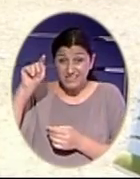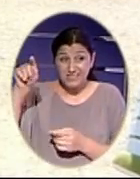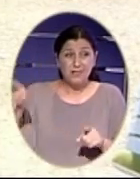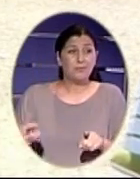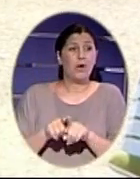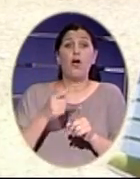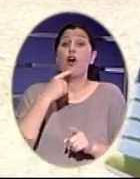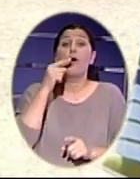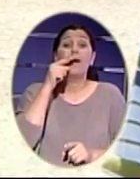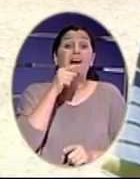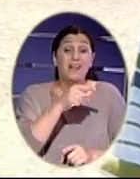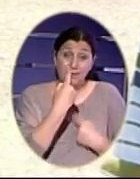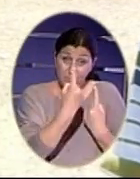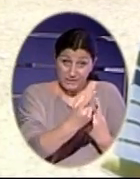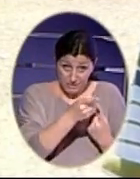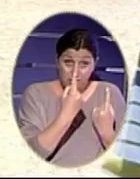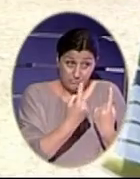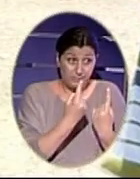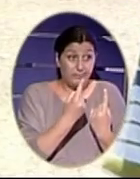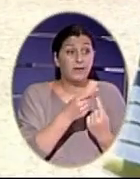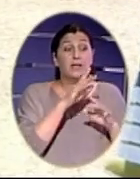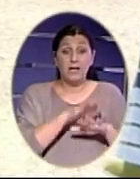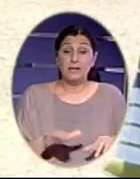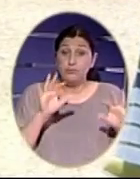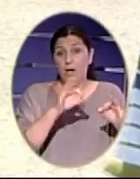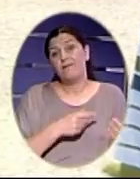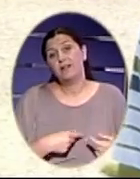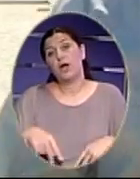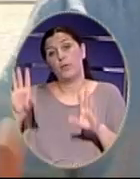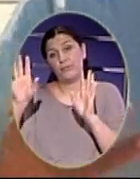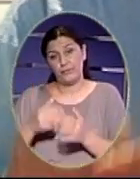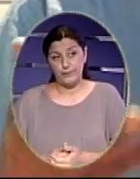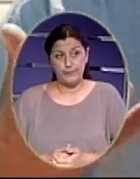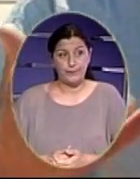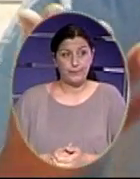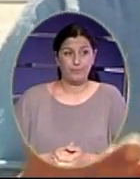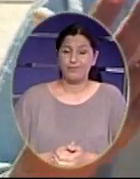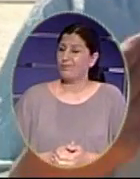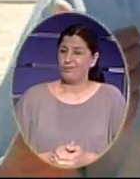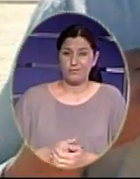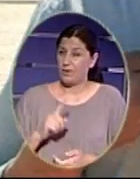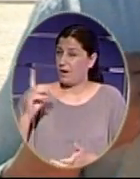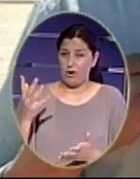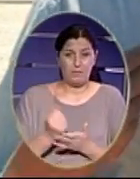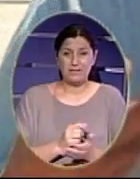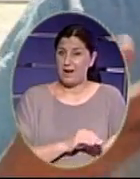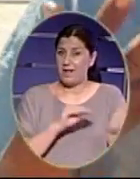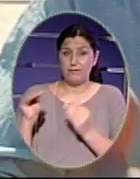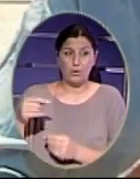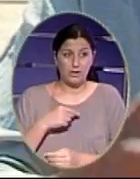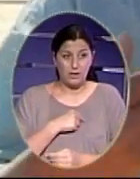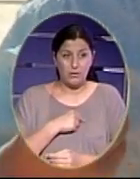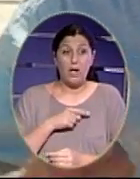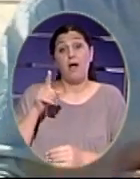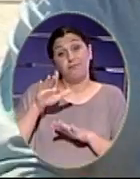כאילו אומר לך, גם אתה תיקח את עצמך ואת הילדים שלך ותעוף מהמקום הזה. לא צריכו להעביר אותנו, אז